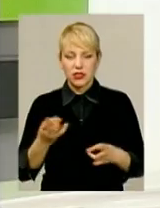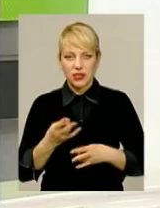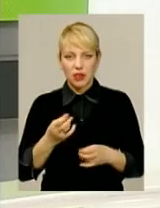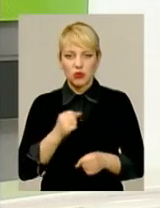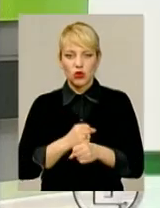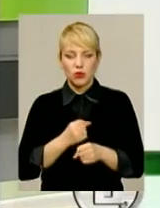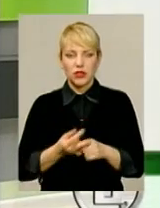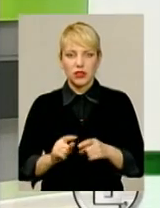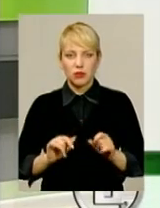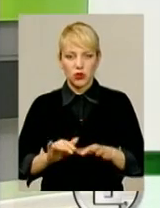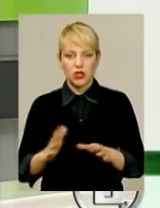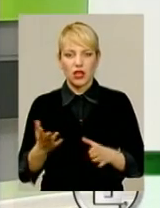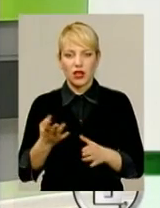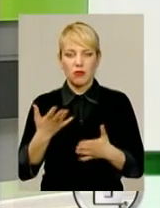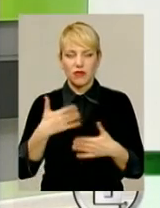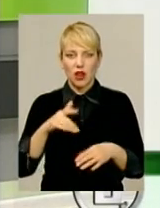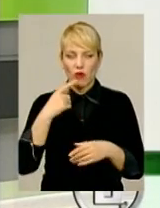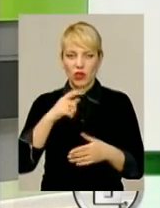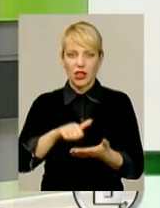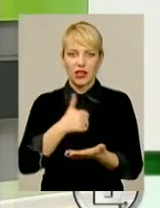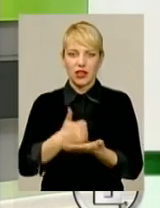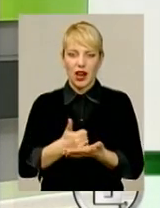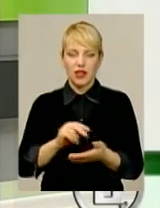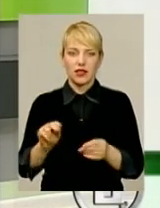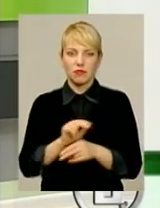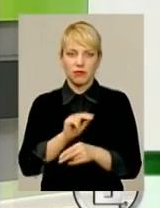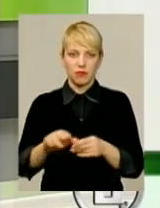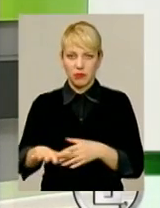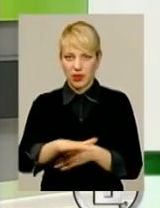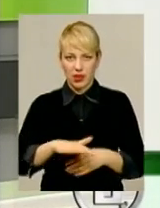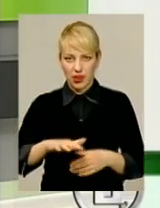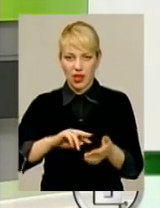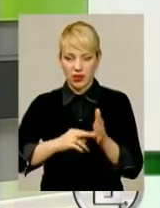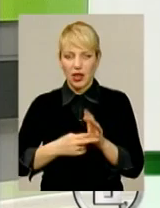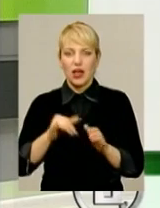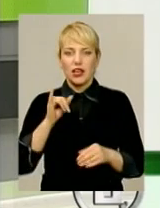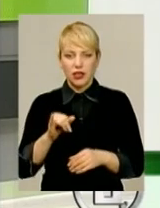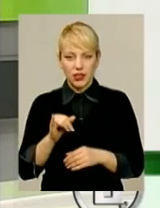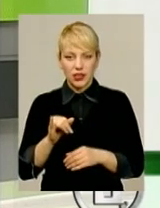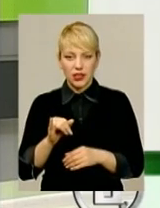ті процедури, про які тільки що ми говорили, це генеральний план, детальний план території. По-друге,